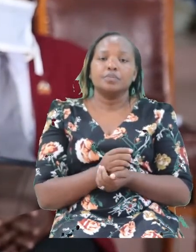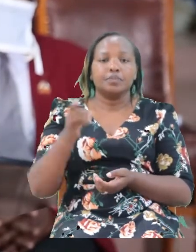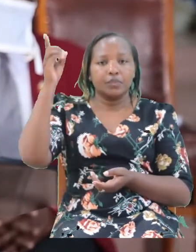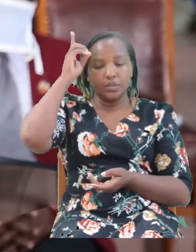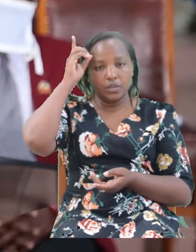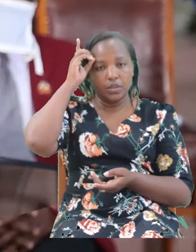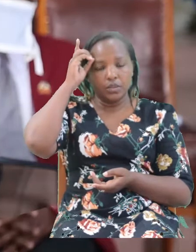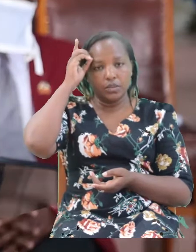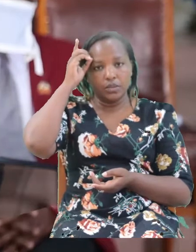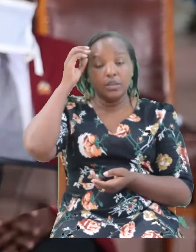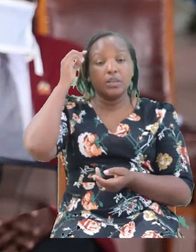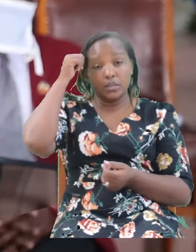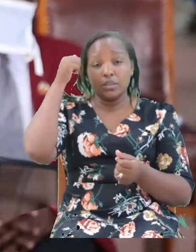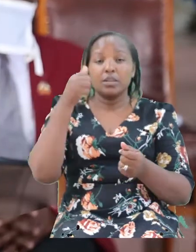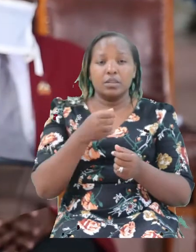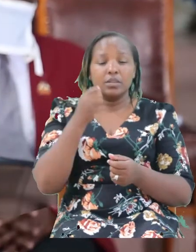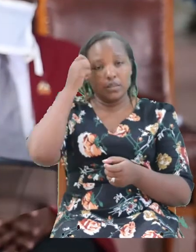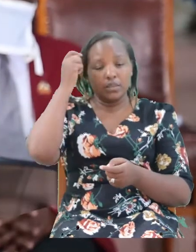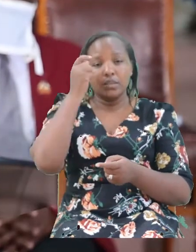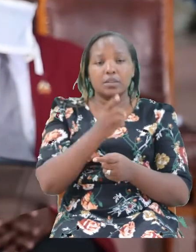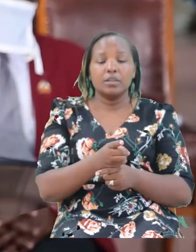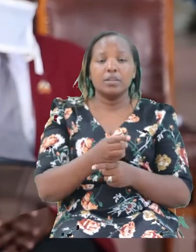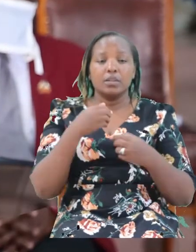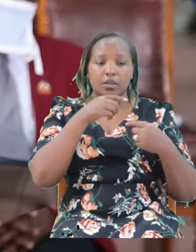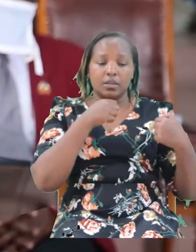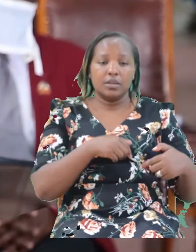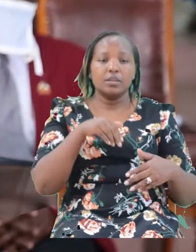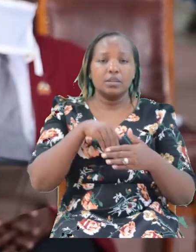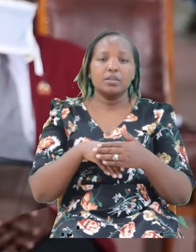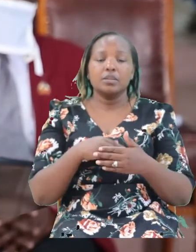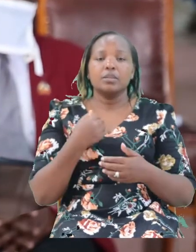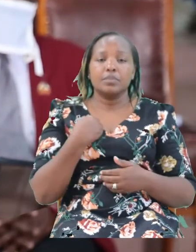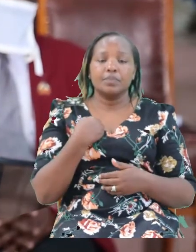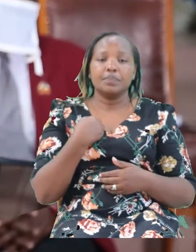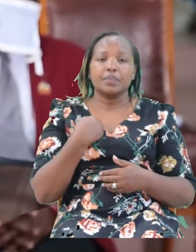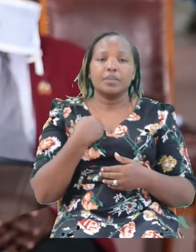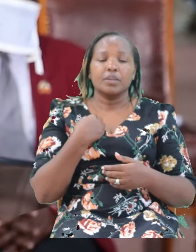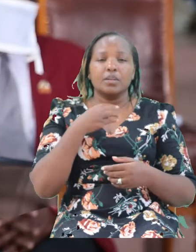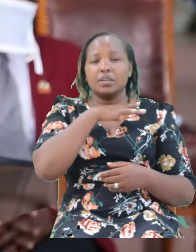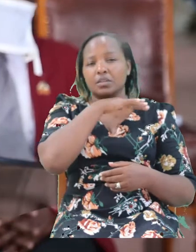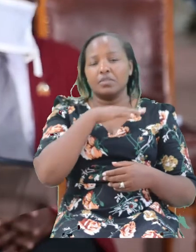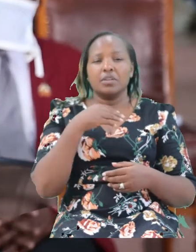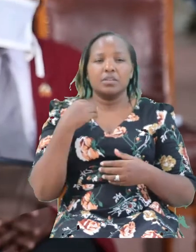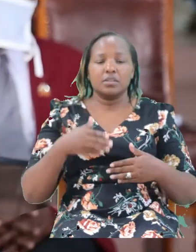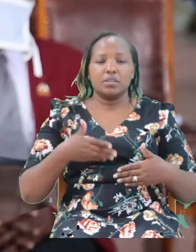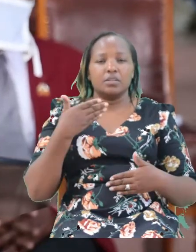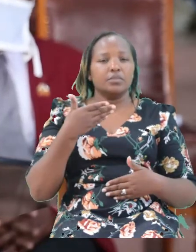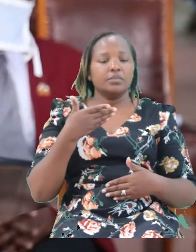Danieli aliazimu moyoni mwake kwa kuwa hata jitia unajisi.